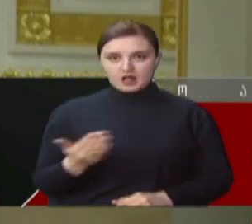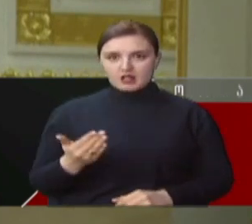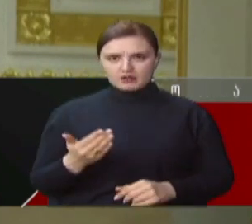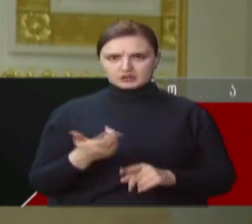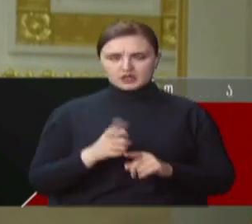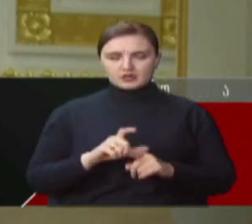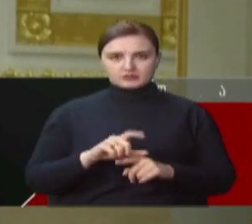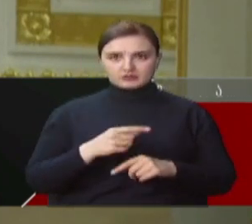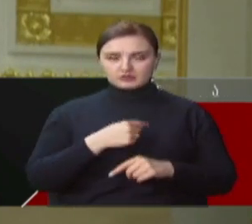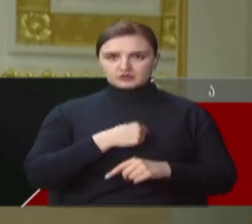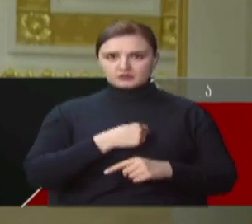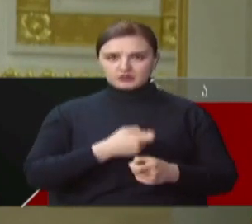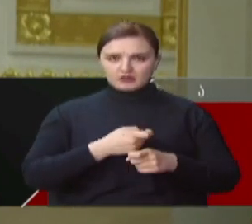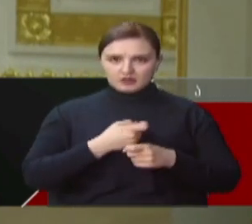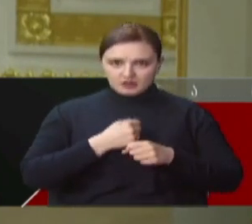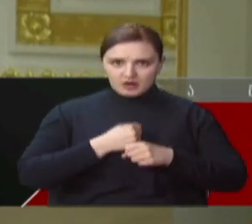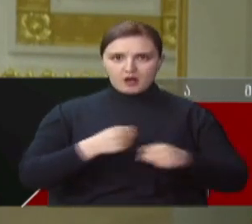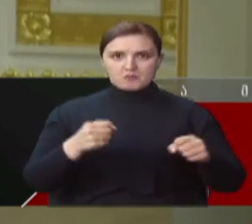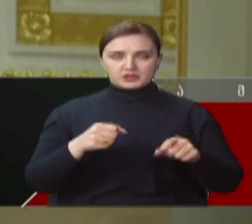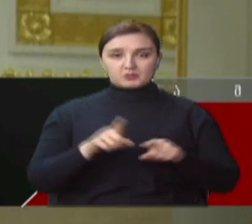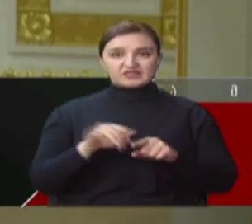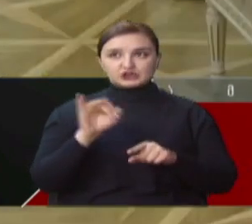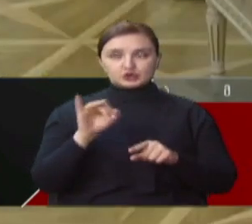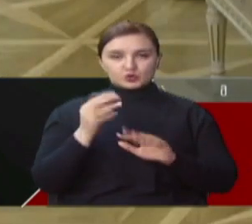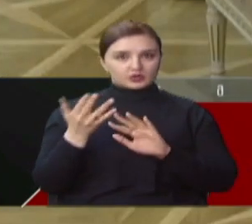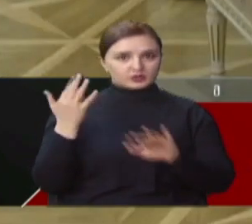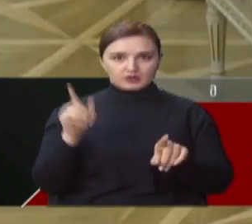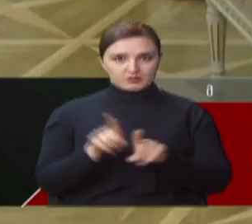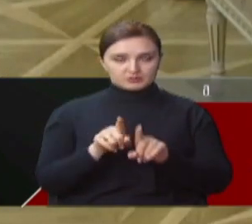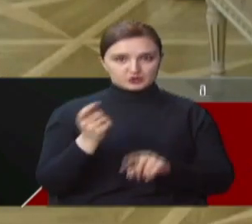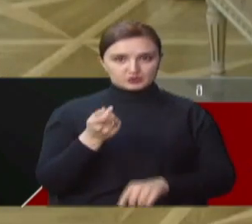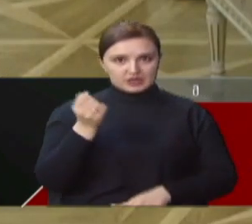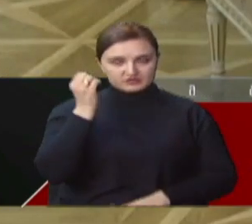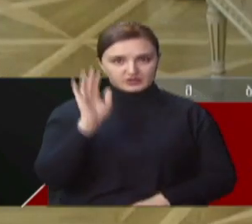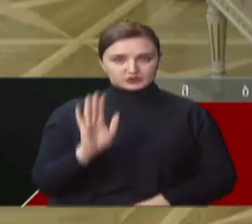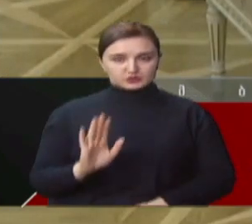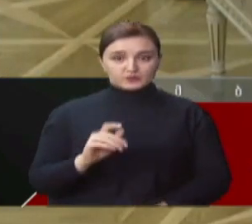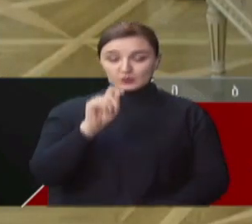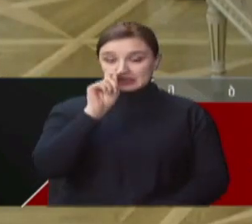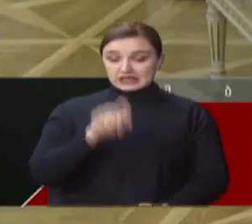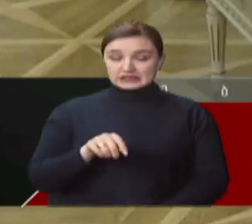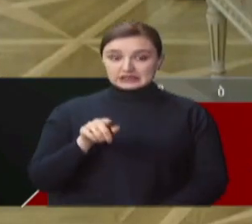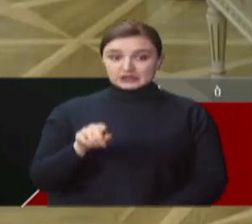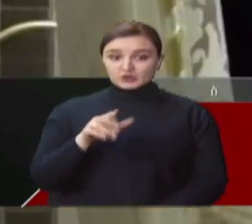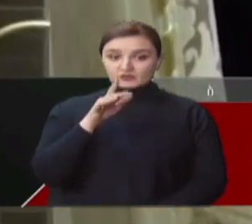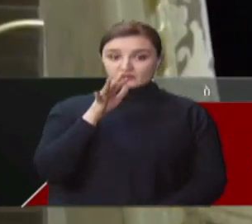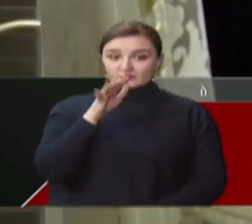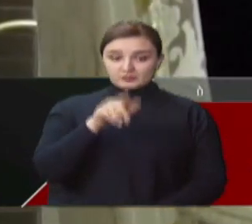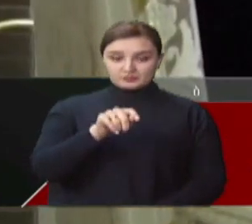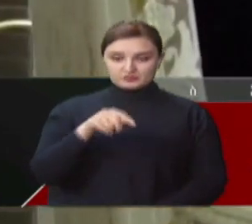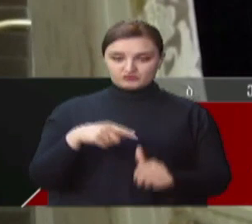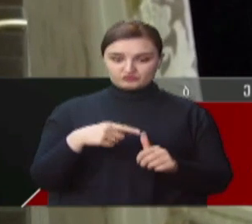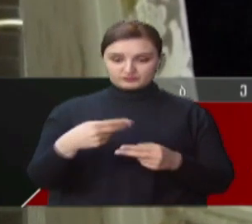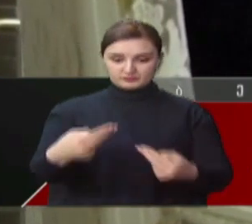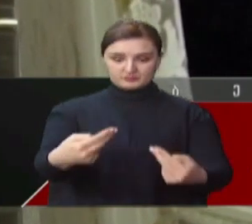ისეთი გამბედაობა, როგორც ძალიან ცოტა გვახსოვს ისტორიიდან. უკრაინის პრეზიდენტმა ასეთ მნიშვნელოვან დროს კიევში ჩასვლისთვის და